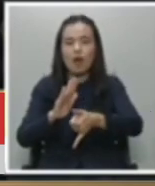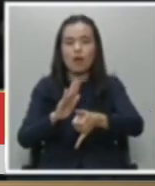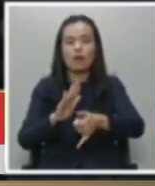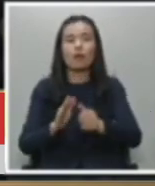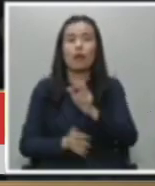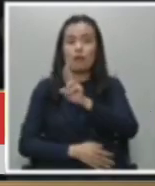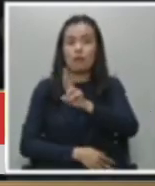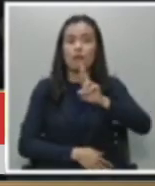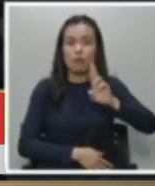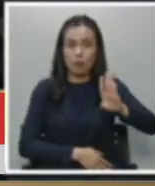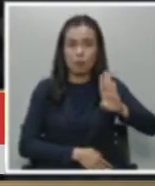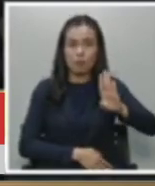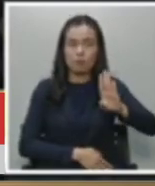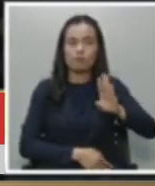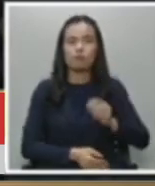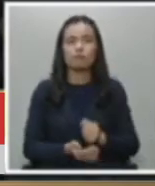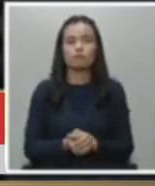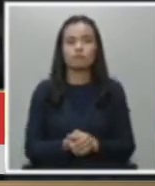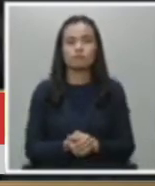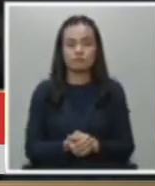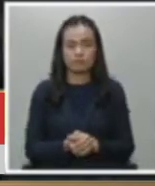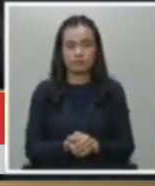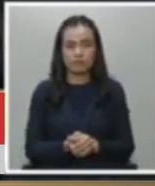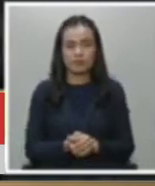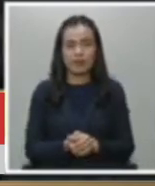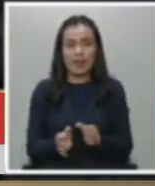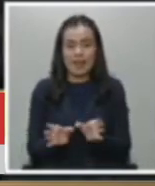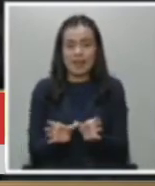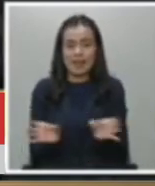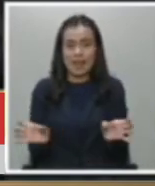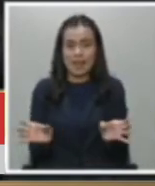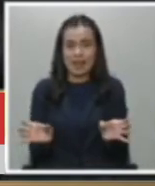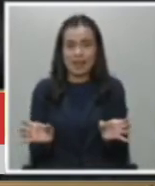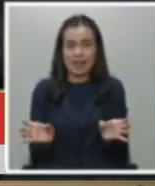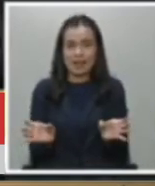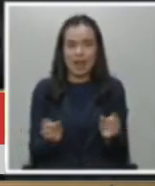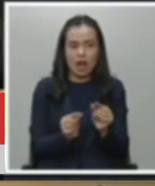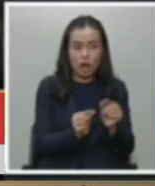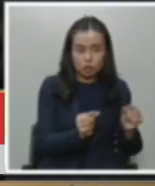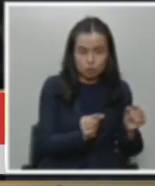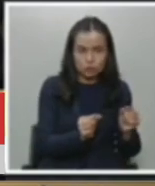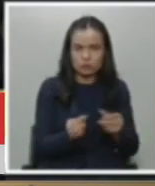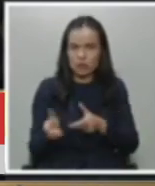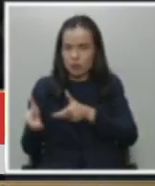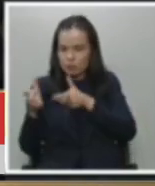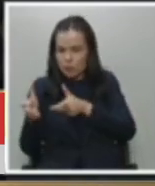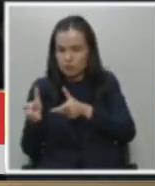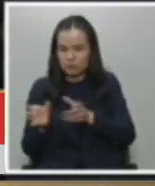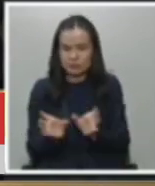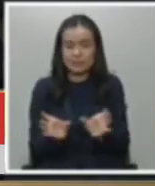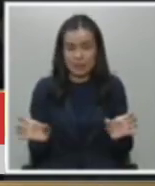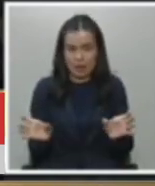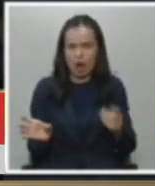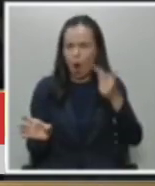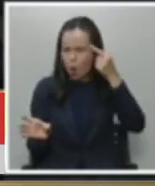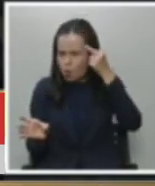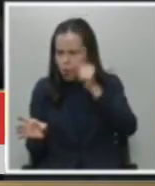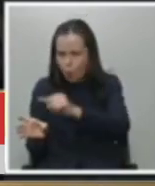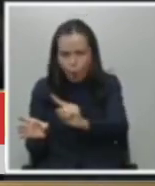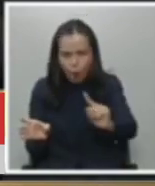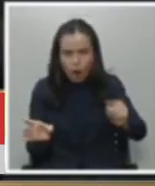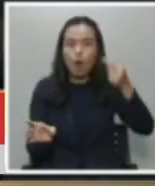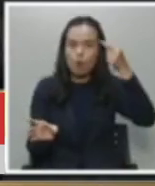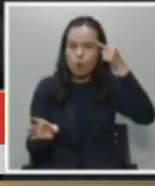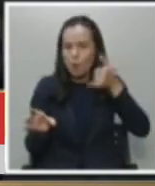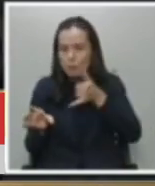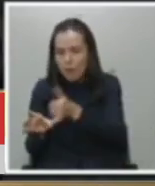บบคลังนั้นจะแยกกันระหว่างคลังอาวุธกับคลังกระสุนเพื่อไม่ให้อยู่ด้วยกันเขารู้ว่าอยู่ตรงไหนนะครับแล้